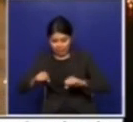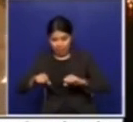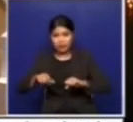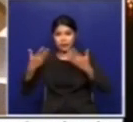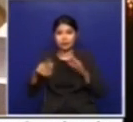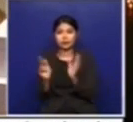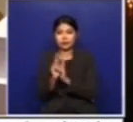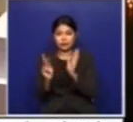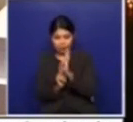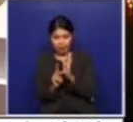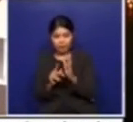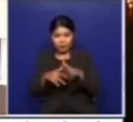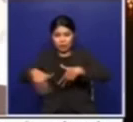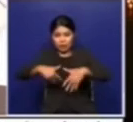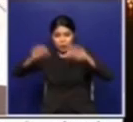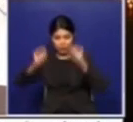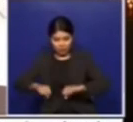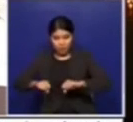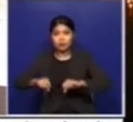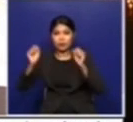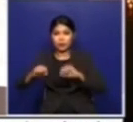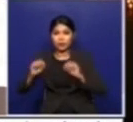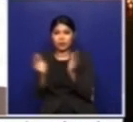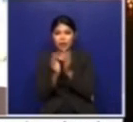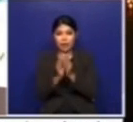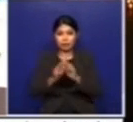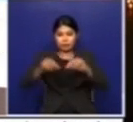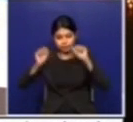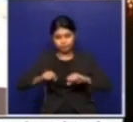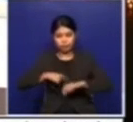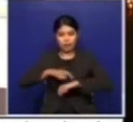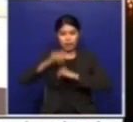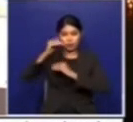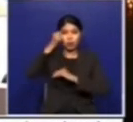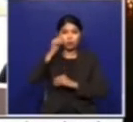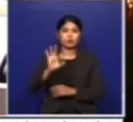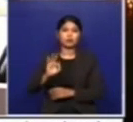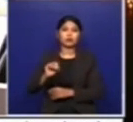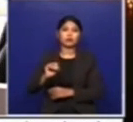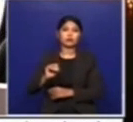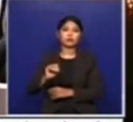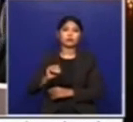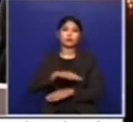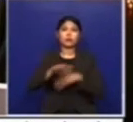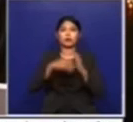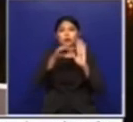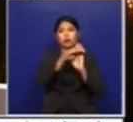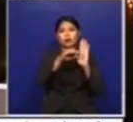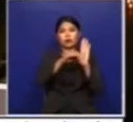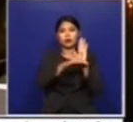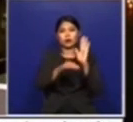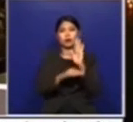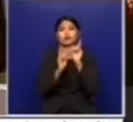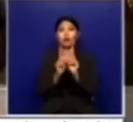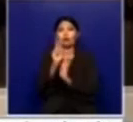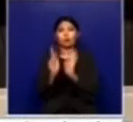ต้องมีการลงประชามติจะต้องออกเสียงเสียภายใน90วันทั้งหมดก็เป็นขั้นตอนที่เกิดขึ้นแล้